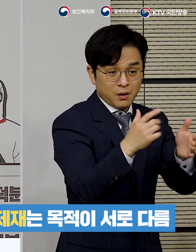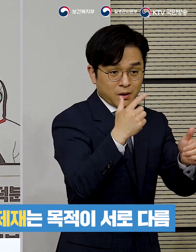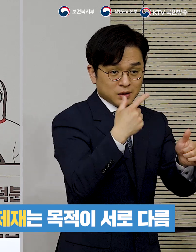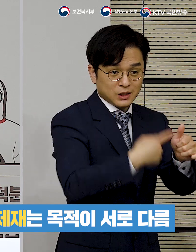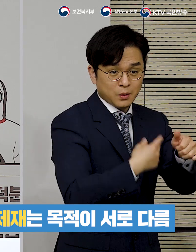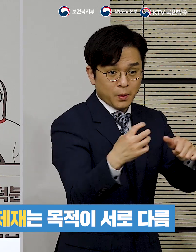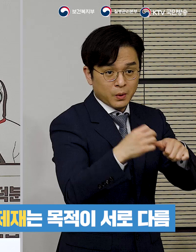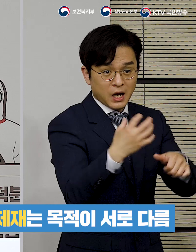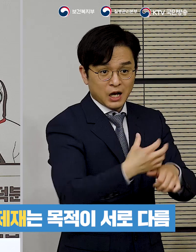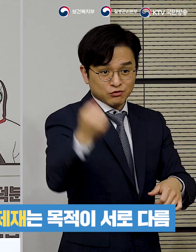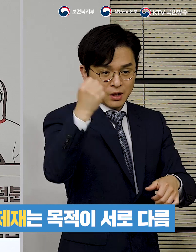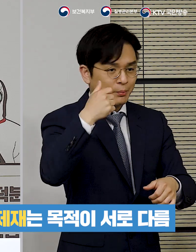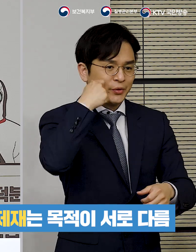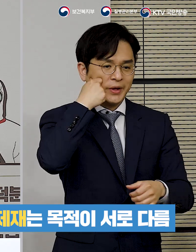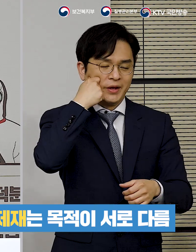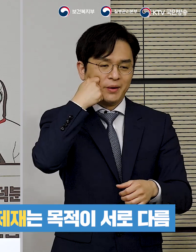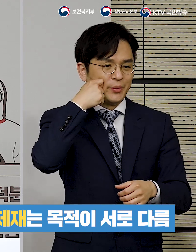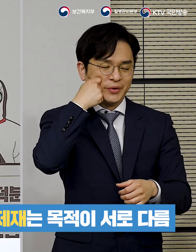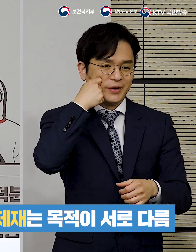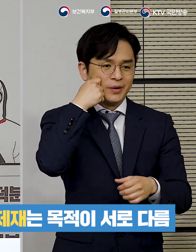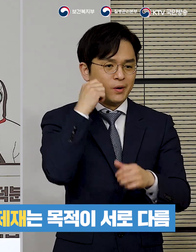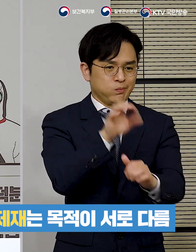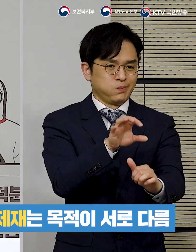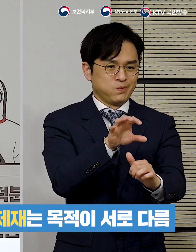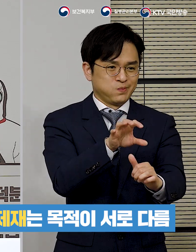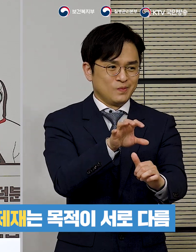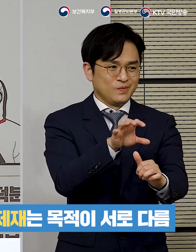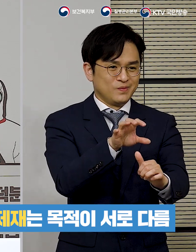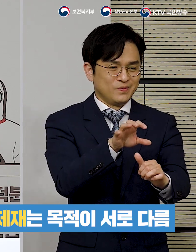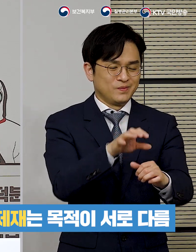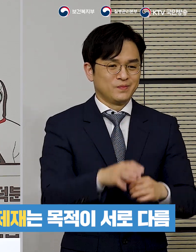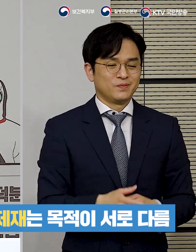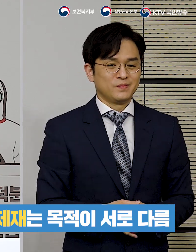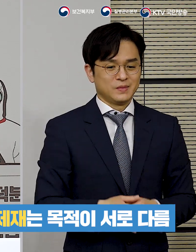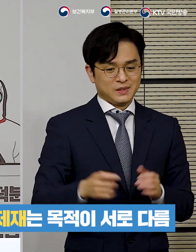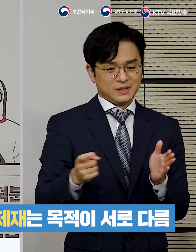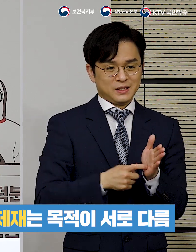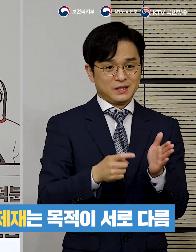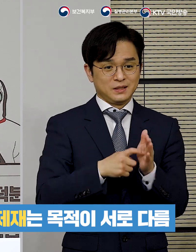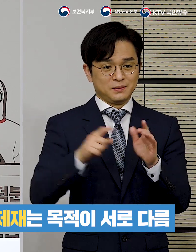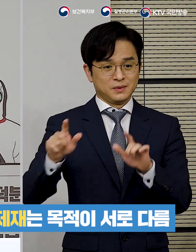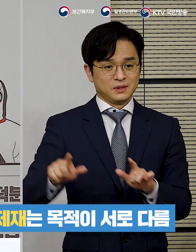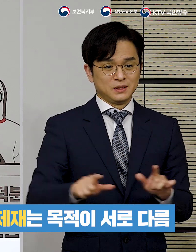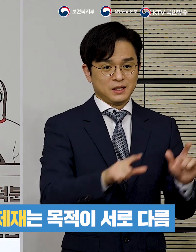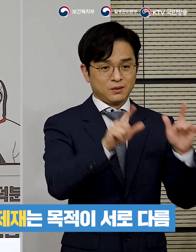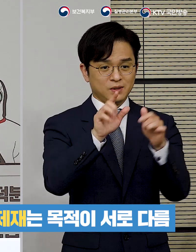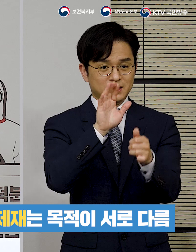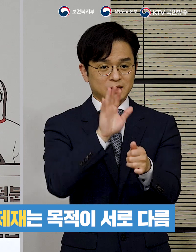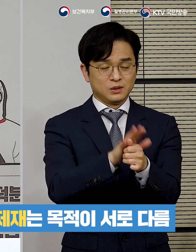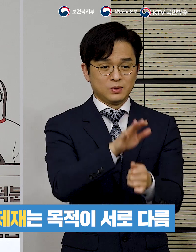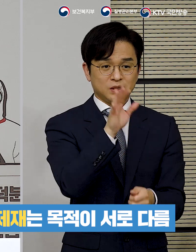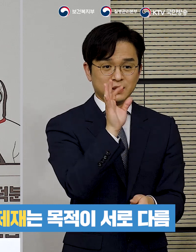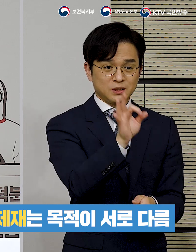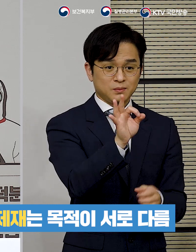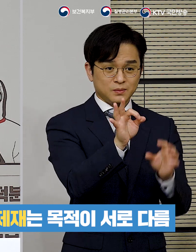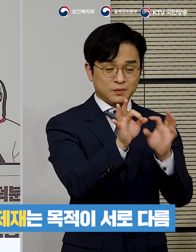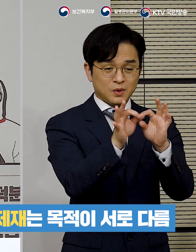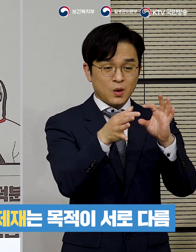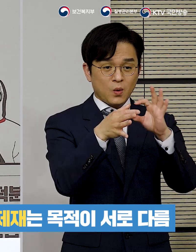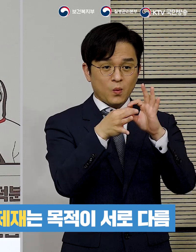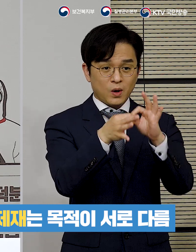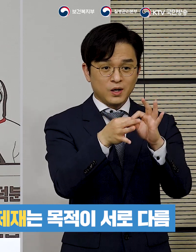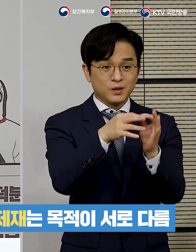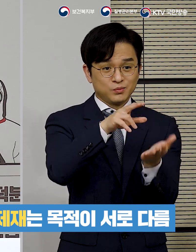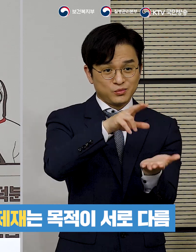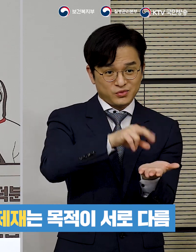해왔습니다. 그런데 긴급재난지원금과 자가격리 위반에 대한 제재는 그 목적을 달리하기 때문에 자가격리